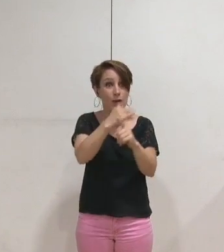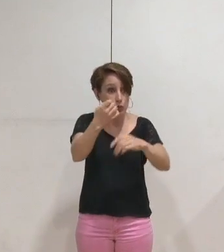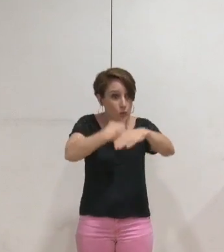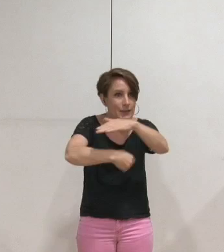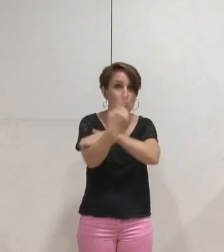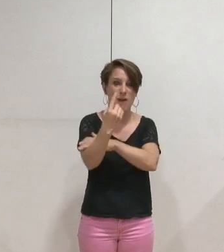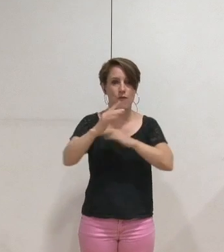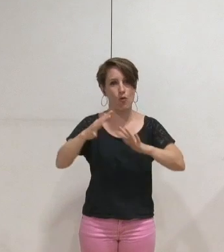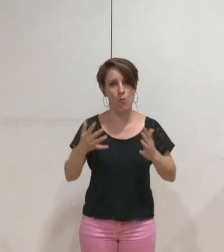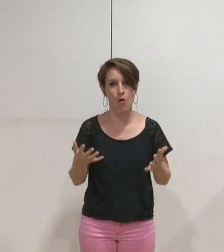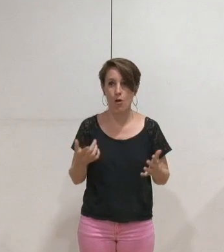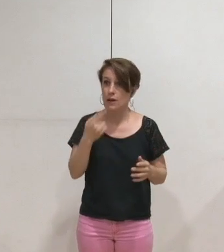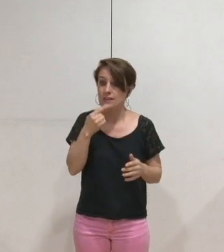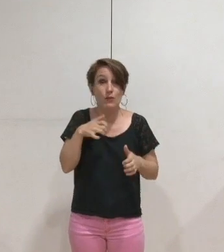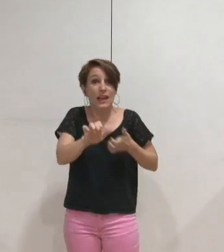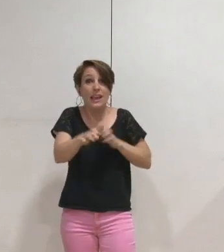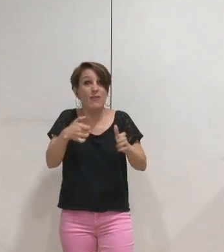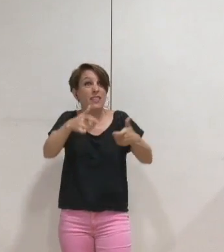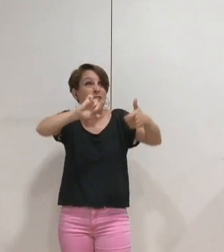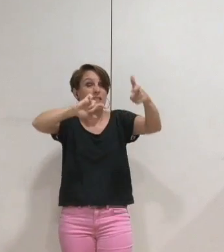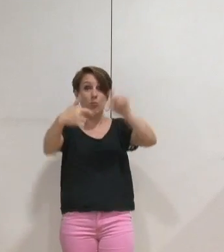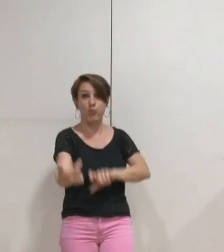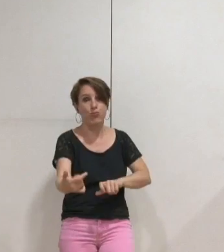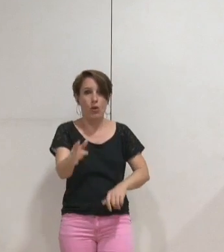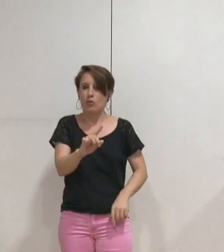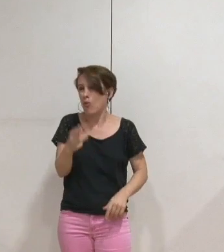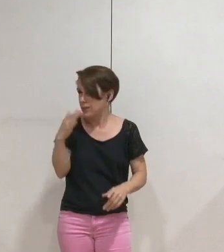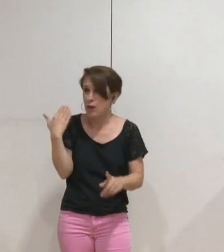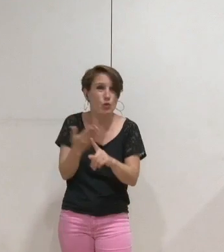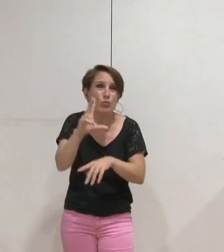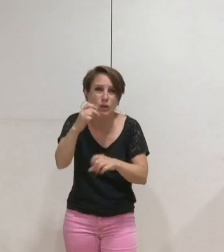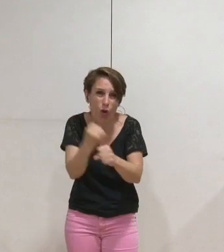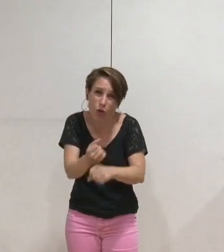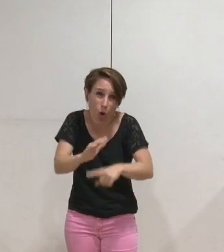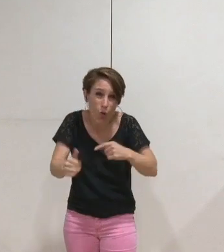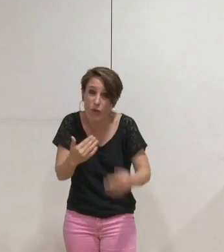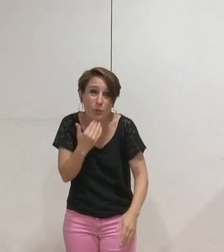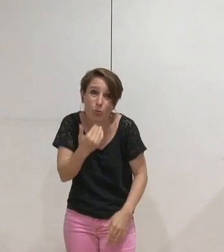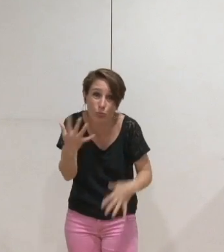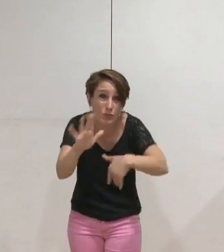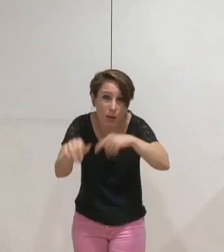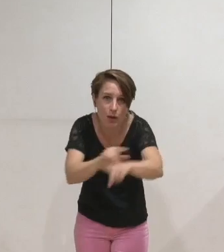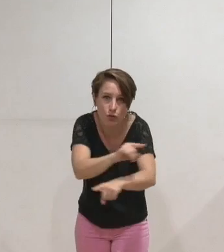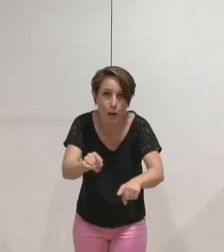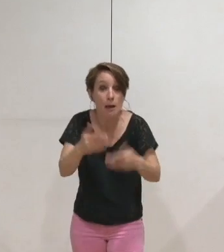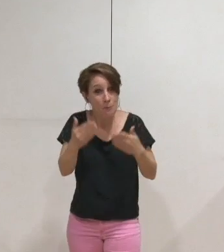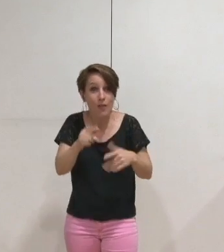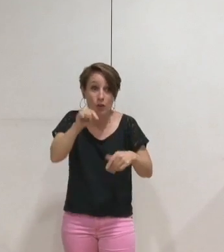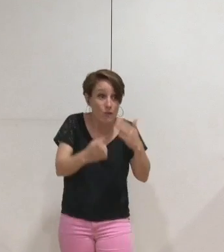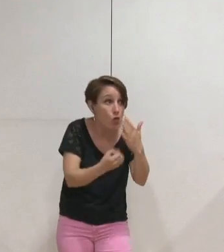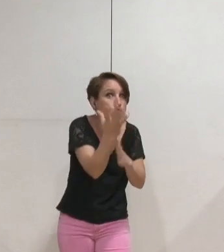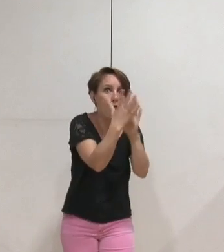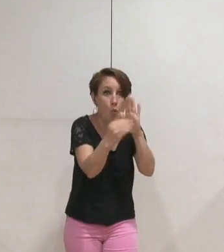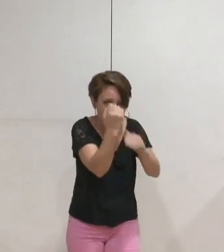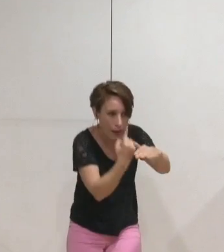juste en essayant d'éviter l'effondrement qu'on y arrivera c'est ce qui nous faisons depuis plus de 30 ans aujourd'hui nous n'y arrivons pas il nous faut maintenant faire émerger un nouveau